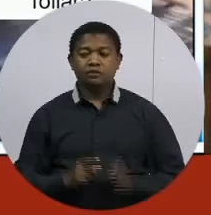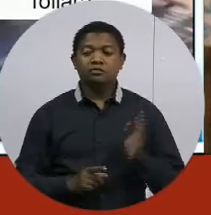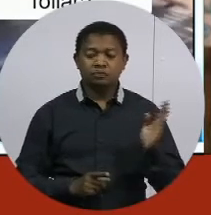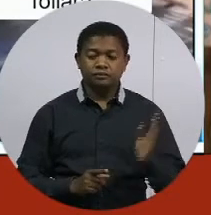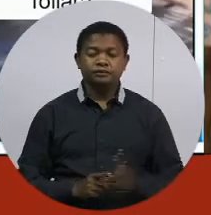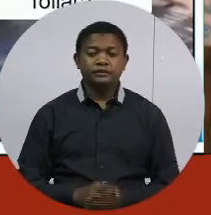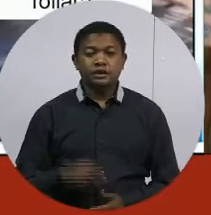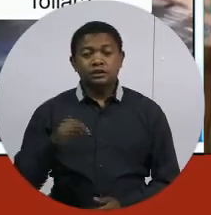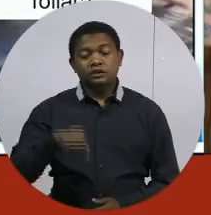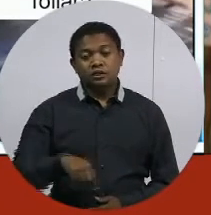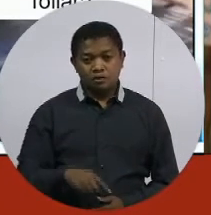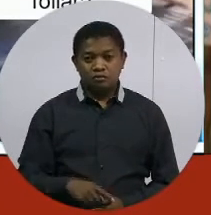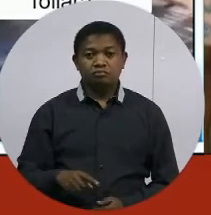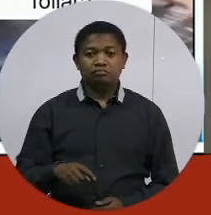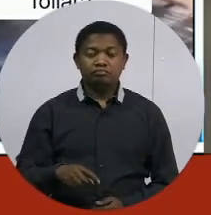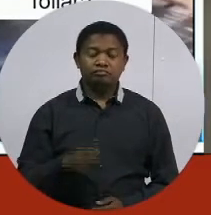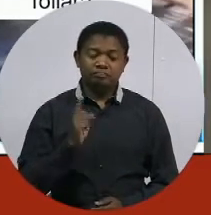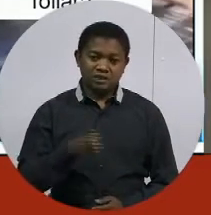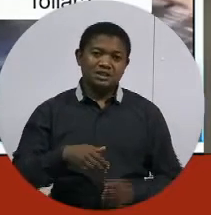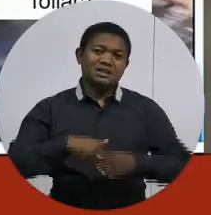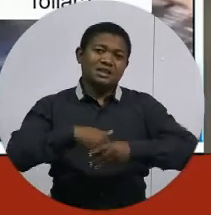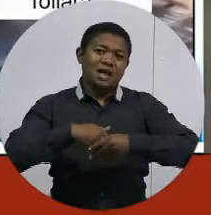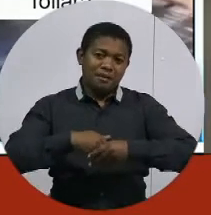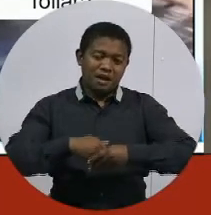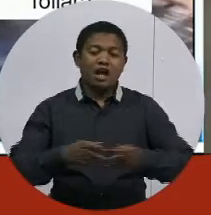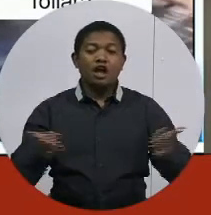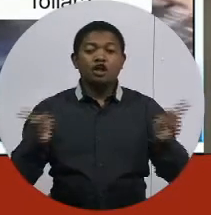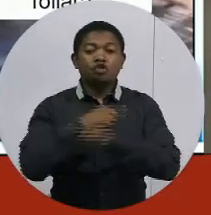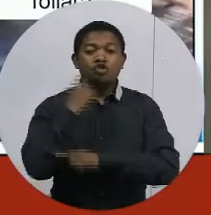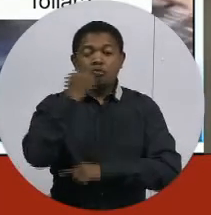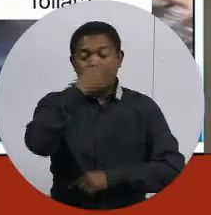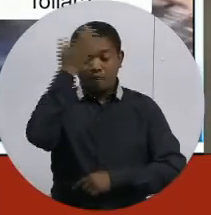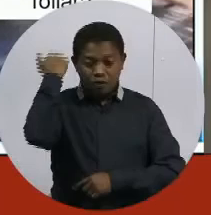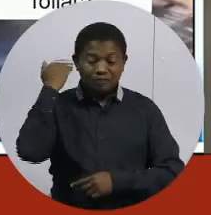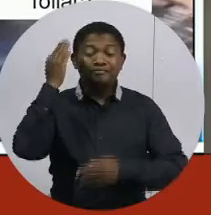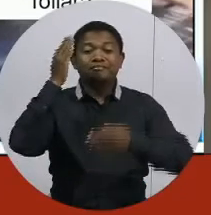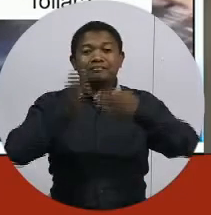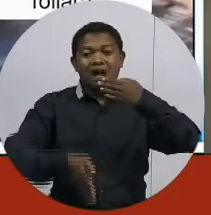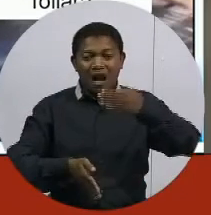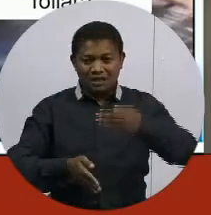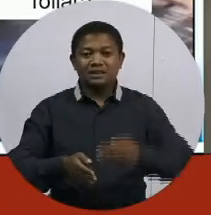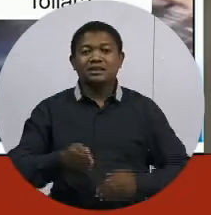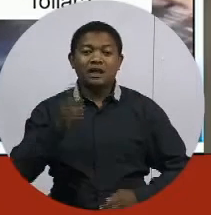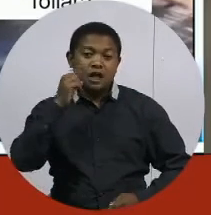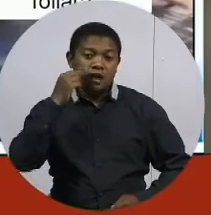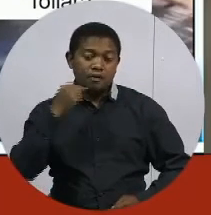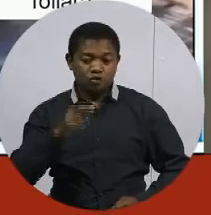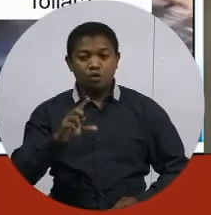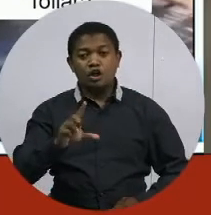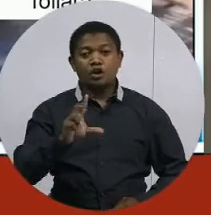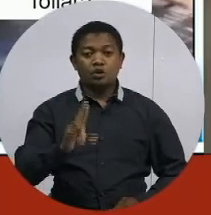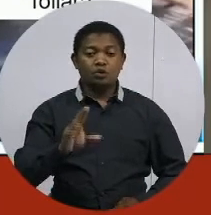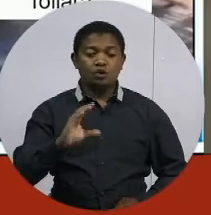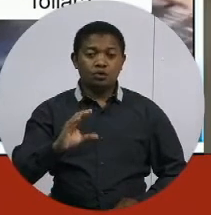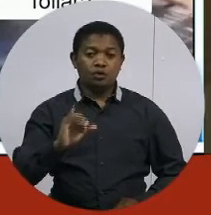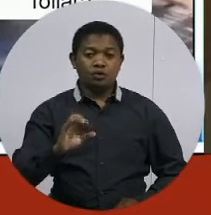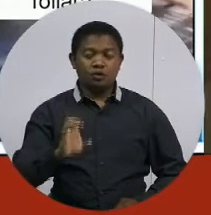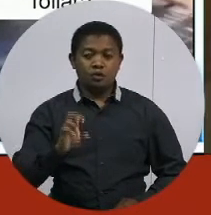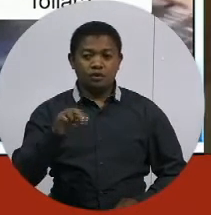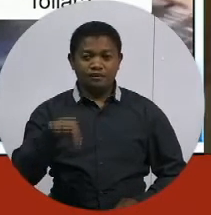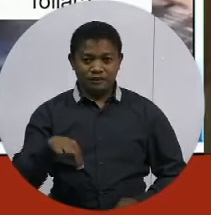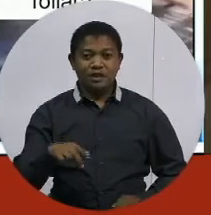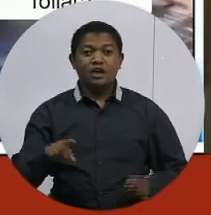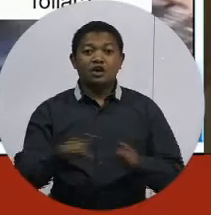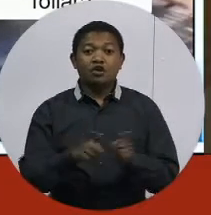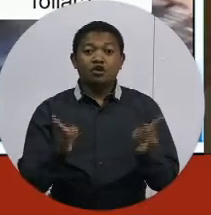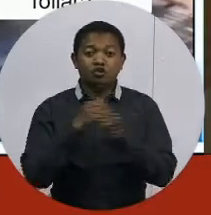amin'izao fahalasana ny namana député Lucien Rakoto Malala solombavam-bahoaka ny Madagasikara voafidy tao